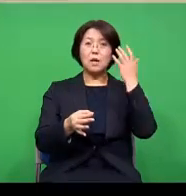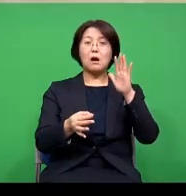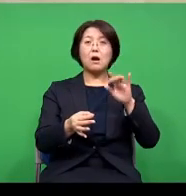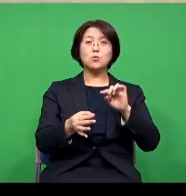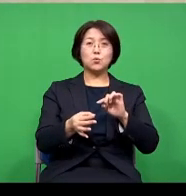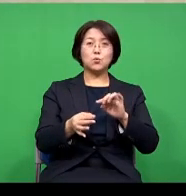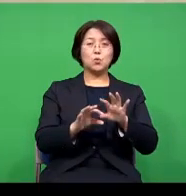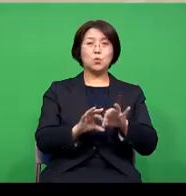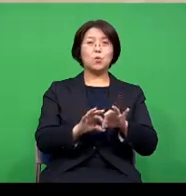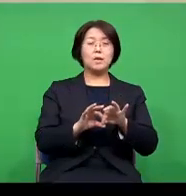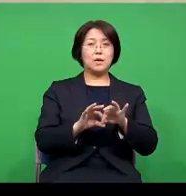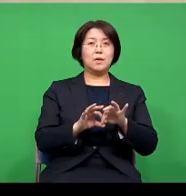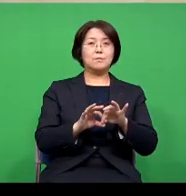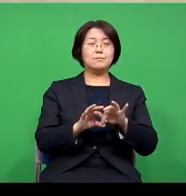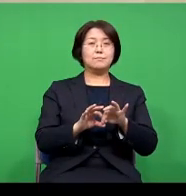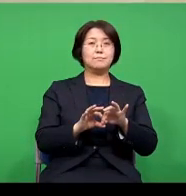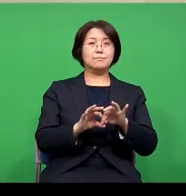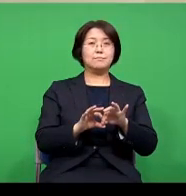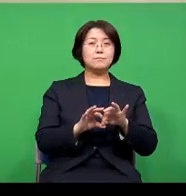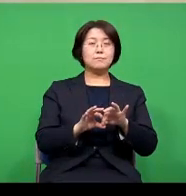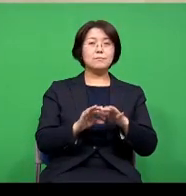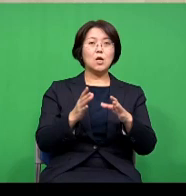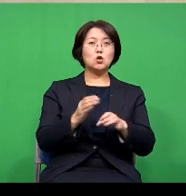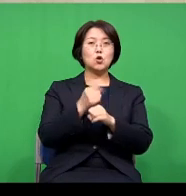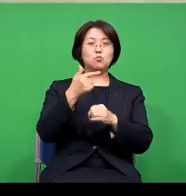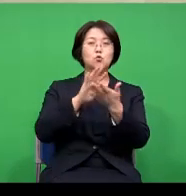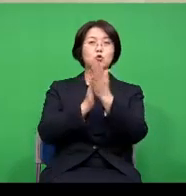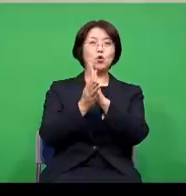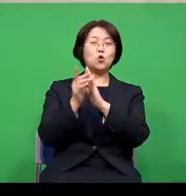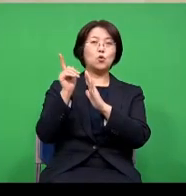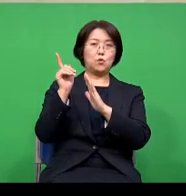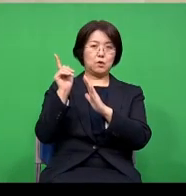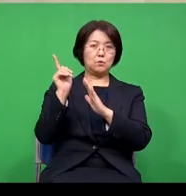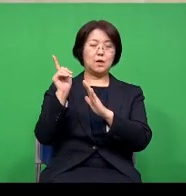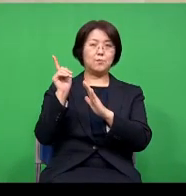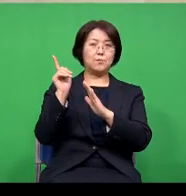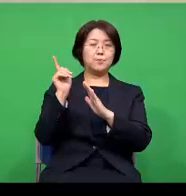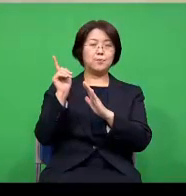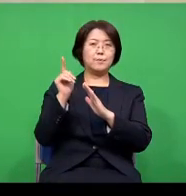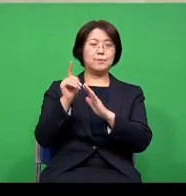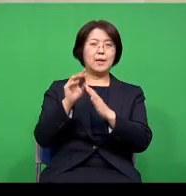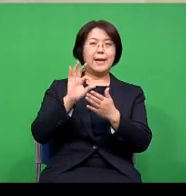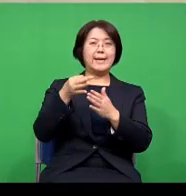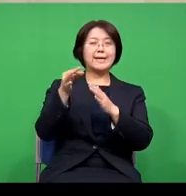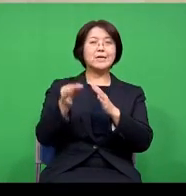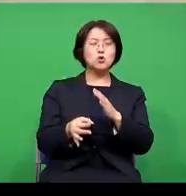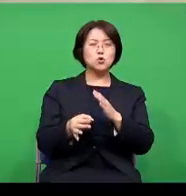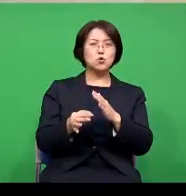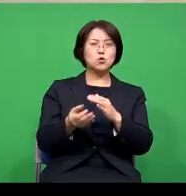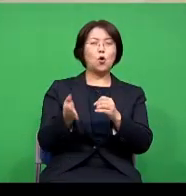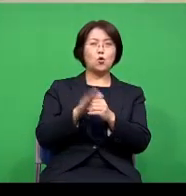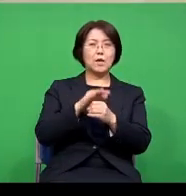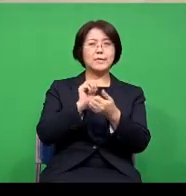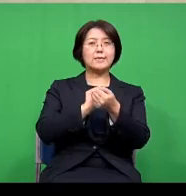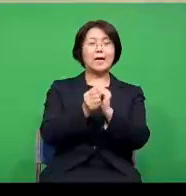強いので、まあ、すでに総務省などにはですね、減収を転載の対象